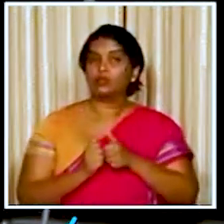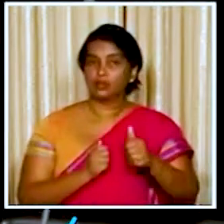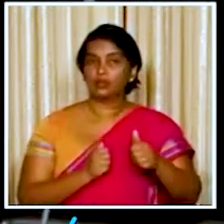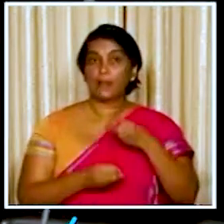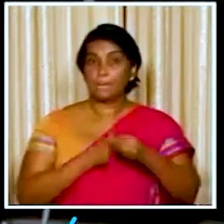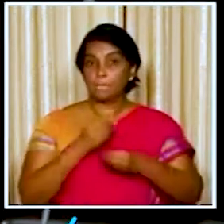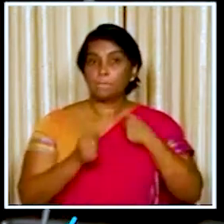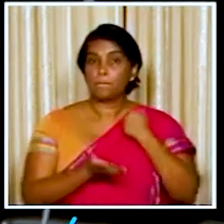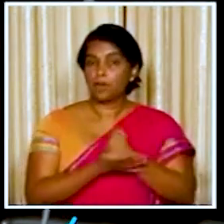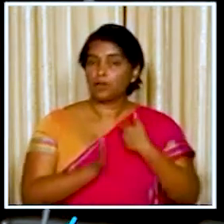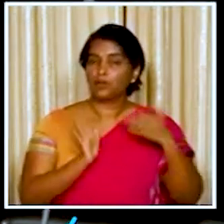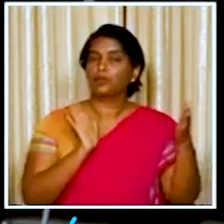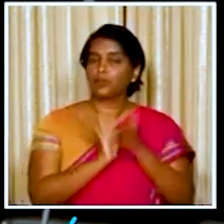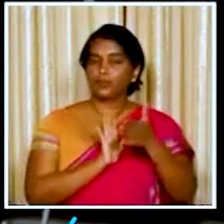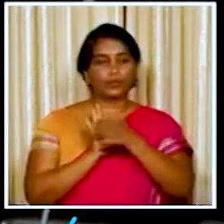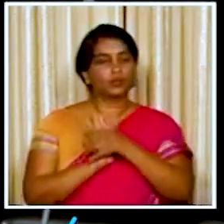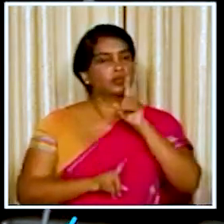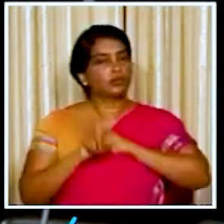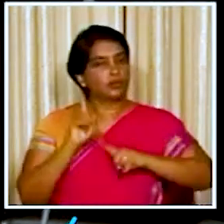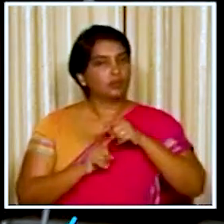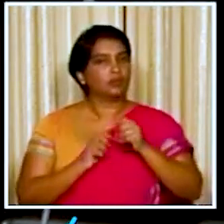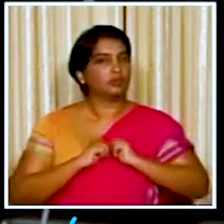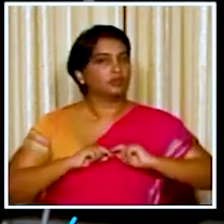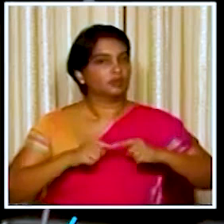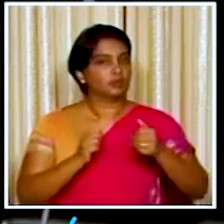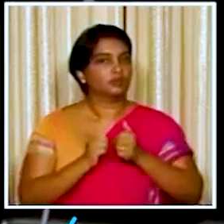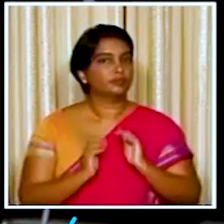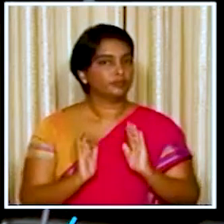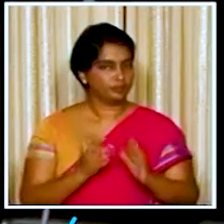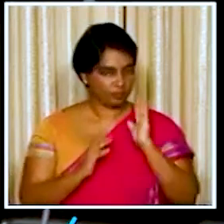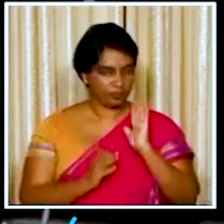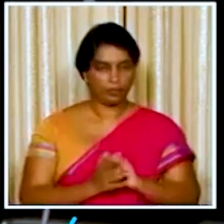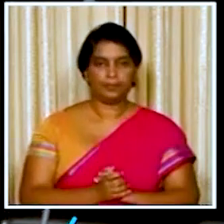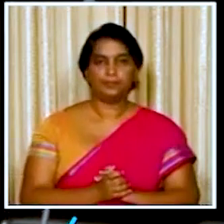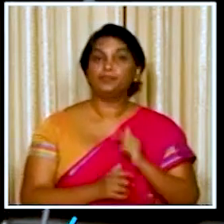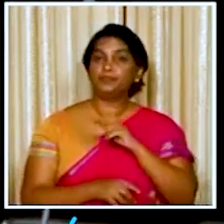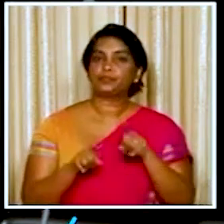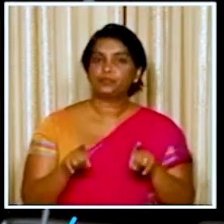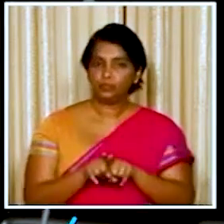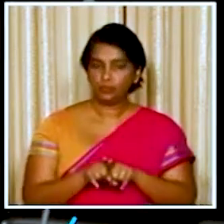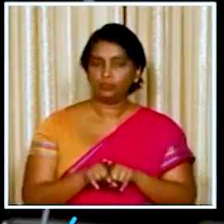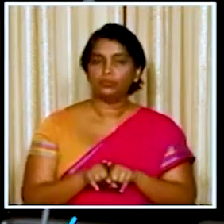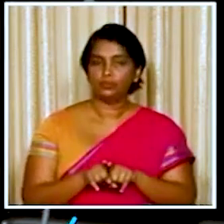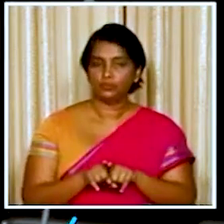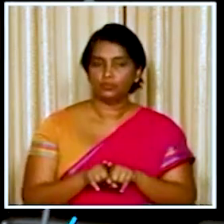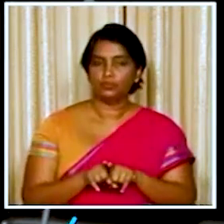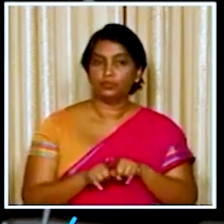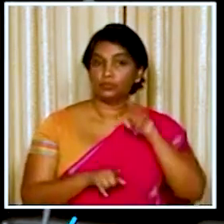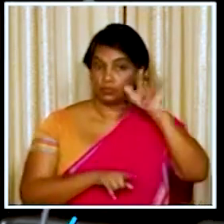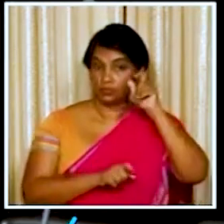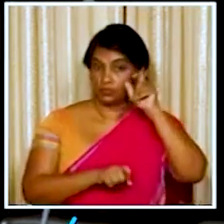වාණිජ බැංකුත් සමග සියලු බැංකු සමග සාකච්ඡා කළා. ඒක ක්‍රියාත්මක මට්ටමට ඇවිල්ලා තියෙනවා. ඒ වගේම විදේශ ප්‍රේෂණ වූ